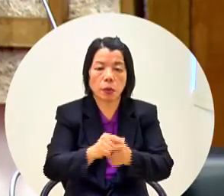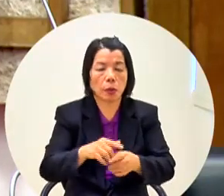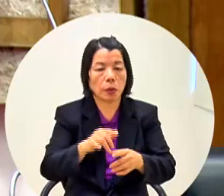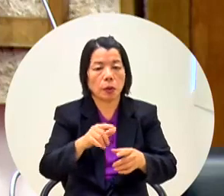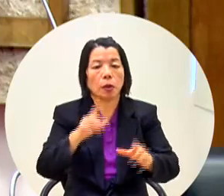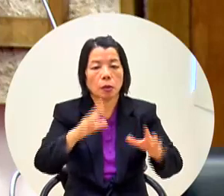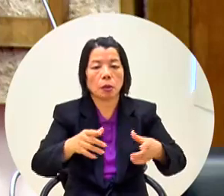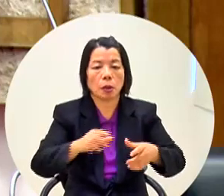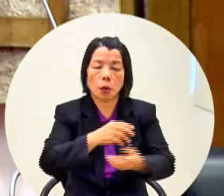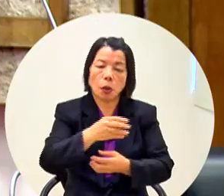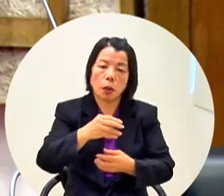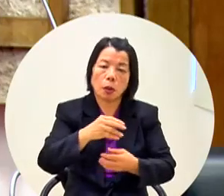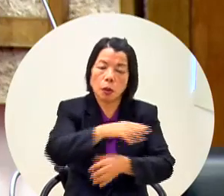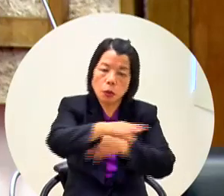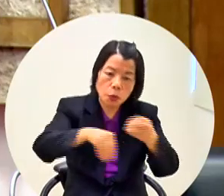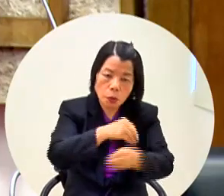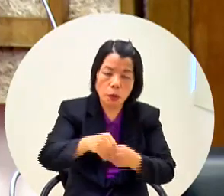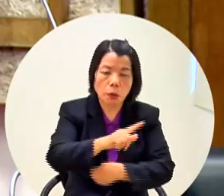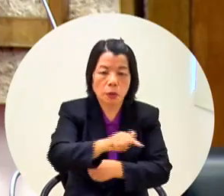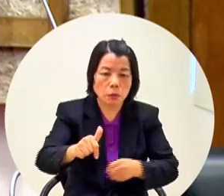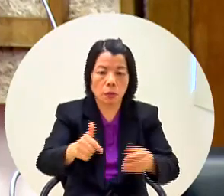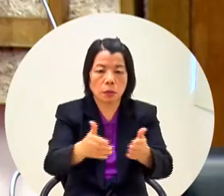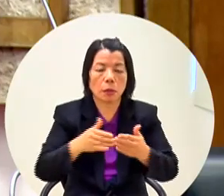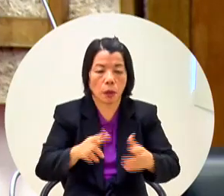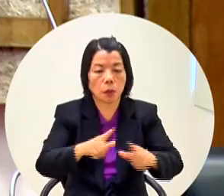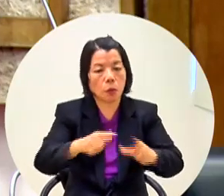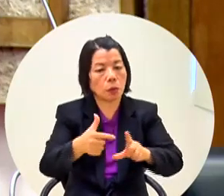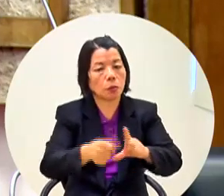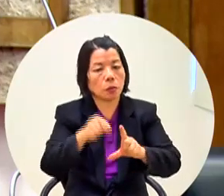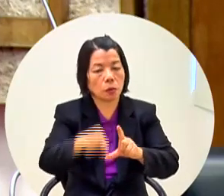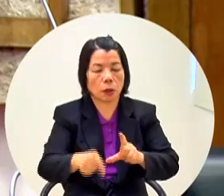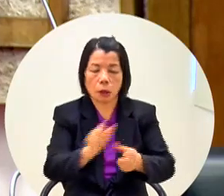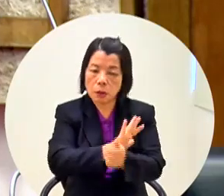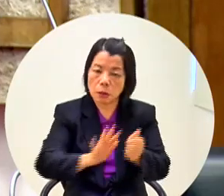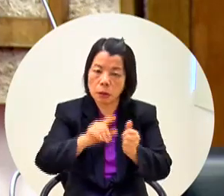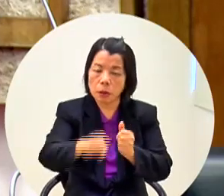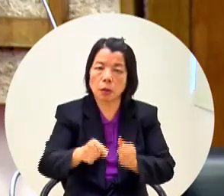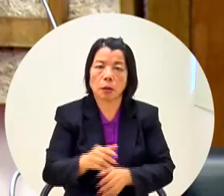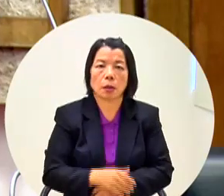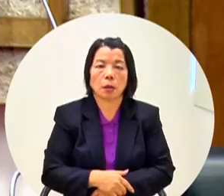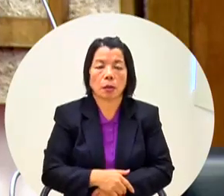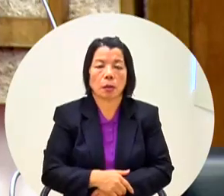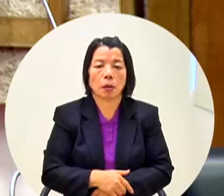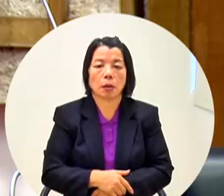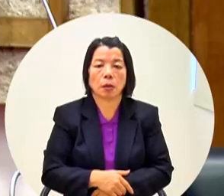进度如何？因为这个牵涉到我们所有的工厂的